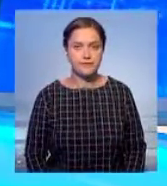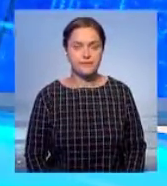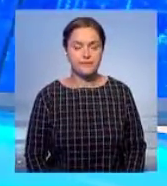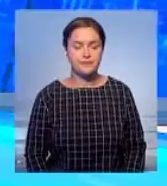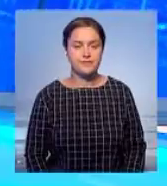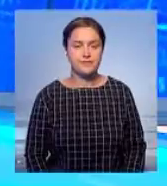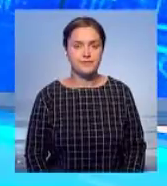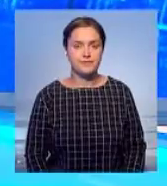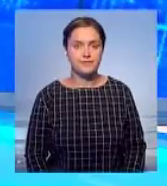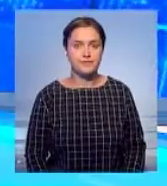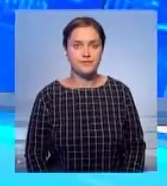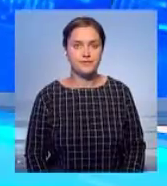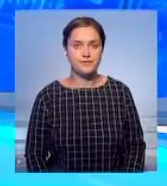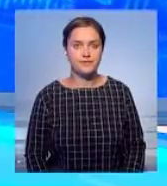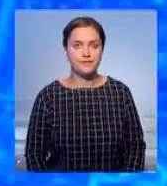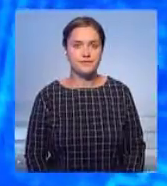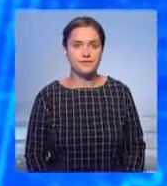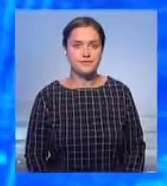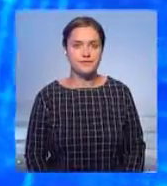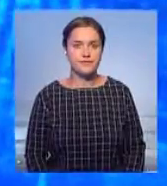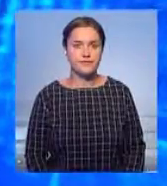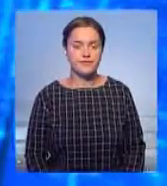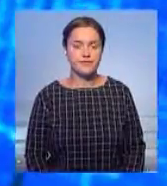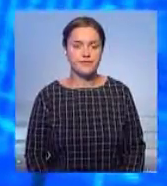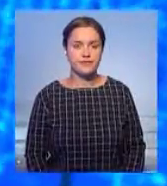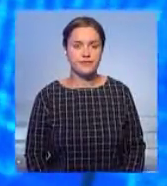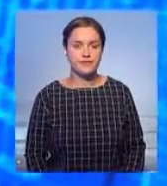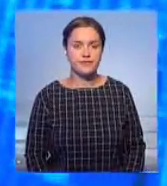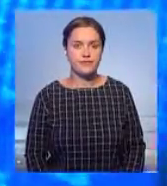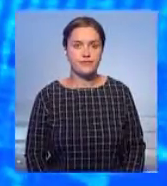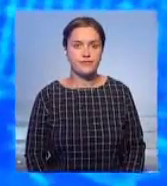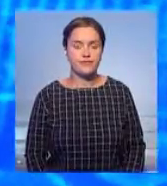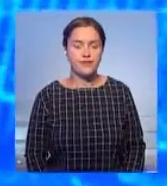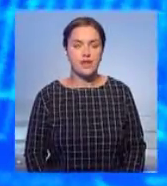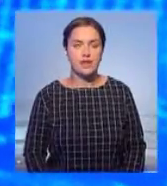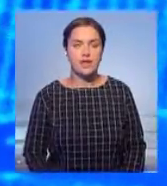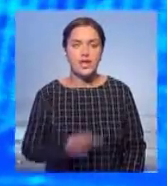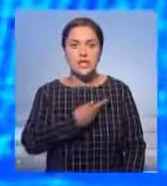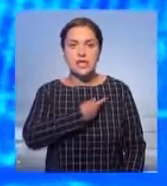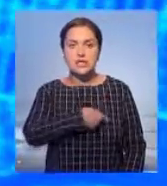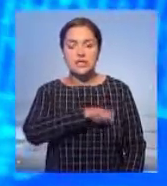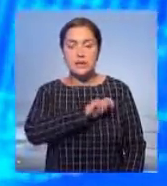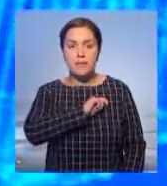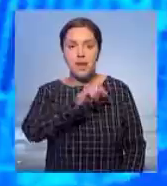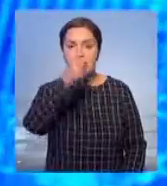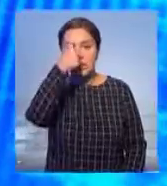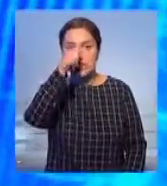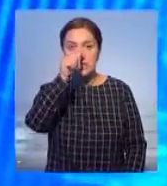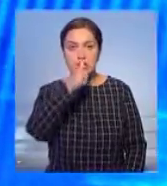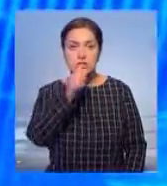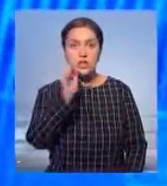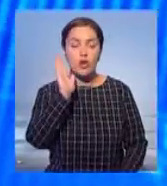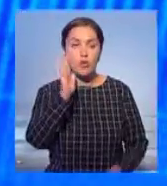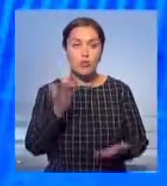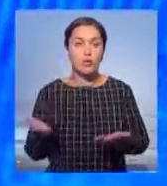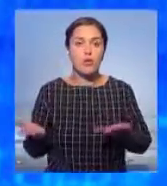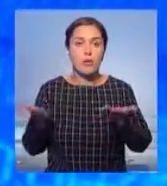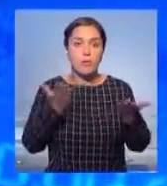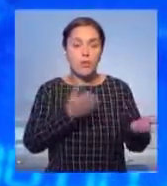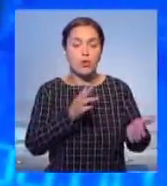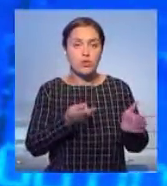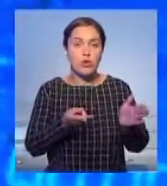обеспечивает Виктория Антонишина. И начинаем с зарубежных новостей. Испания и Греция будут принимать мигрантов,